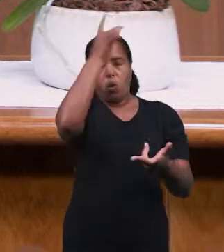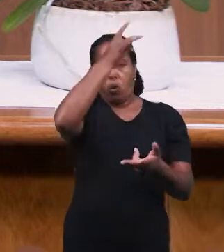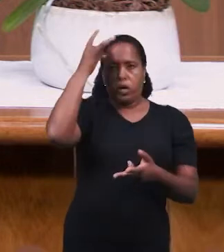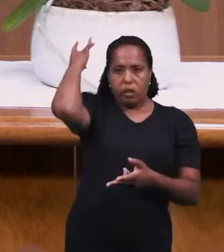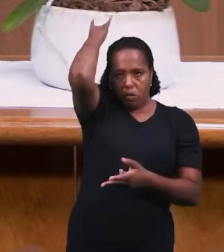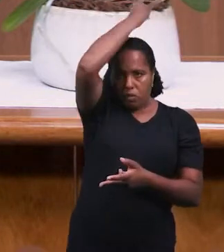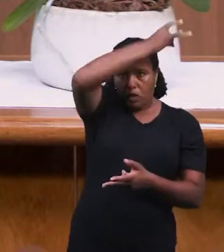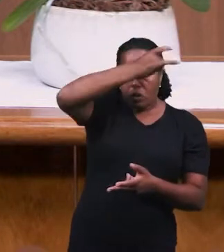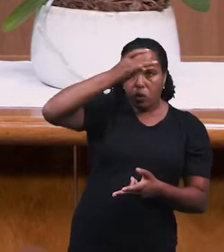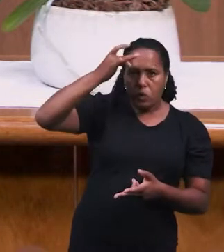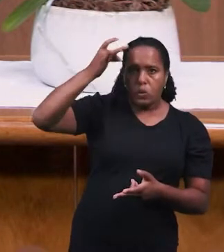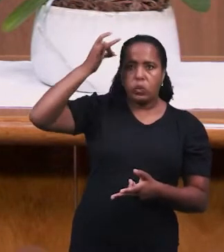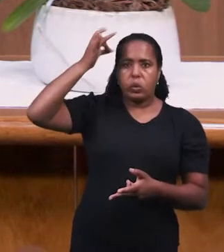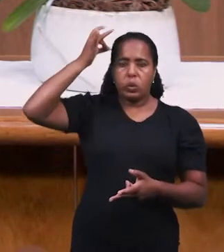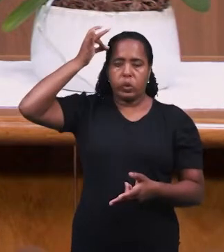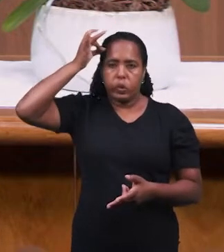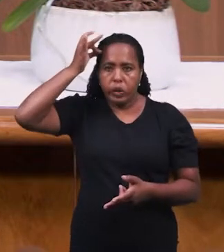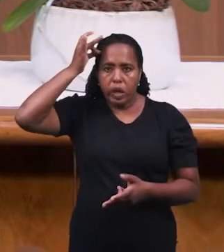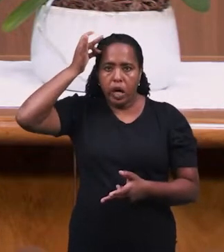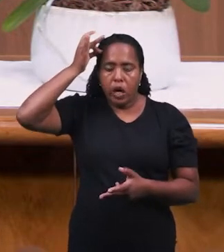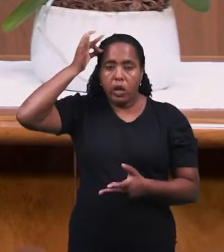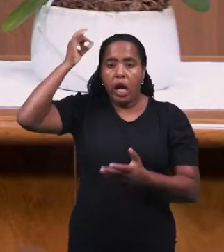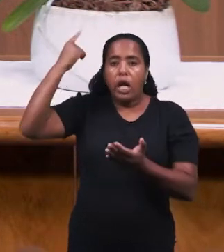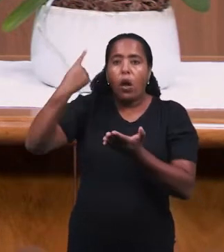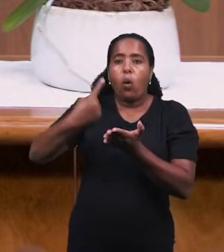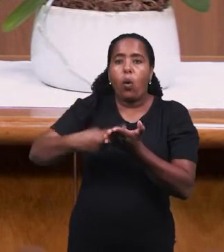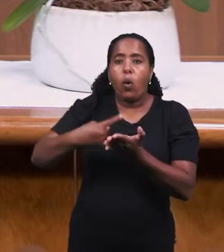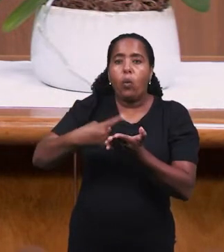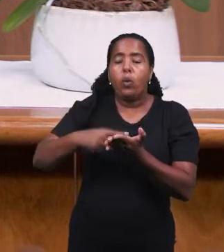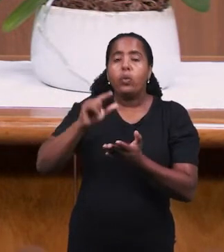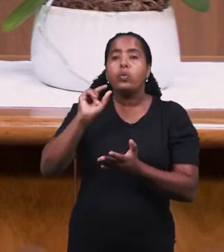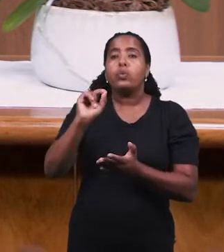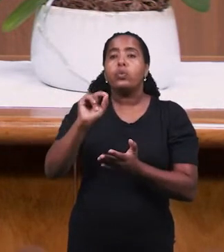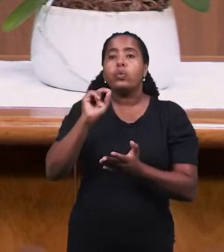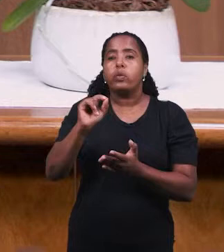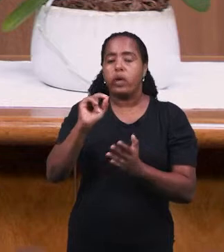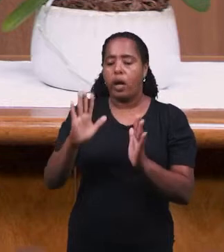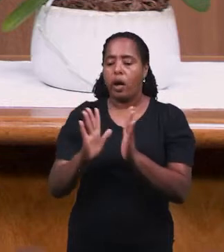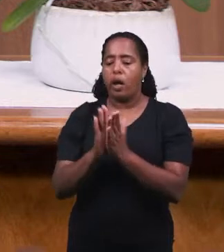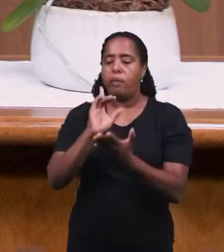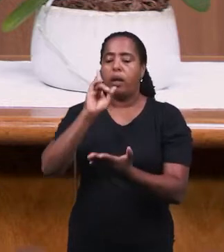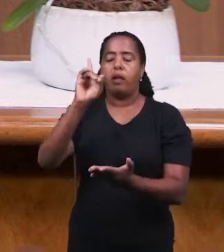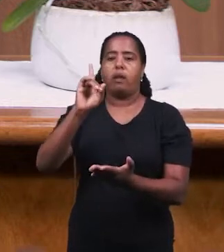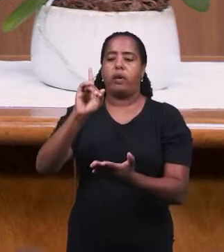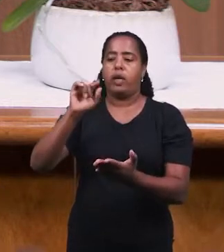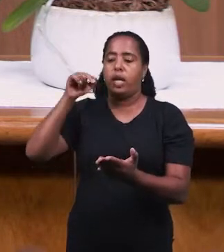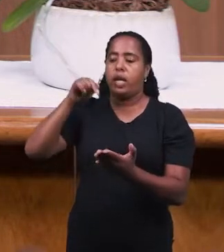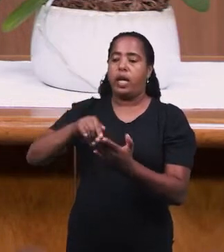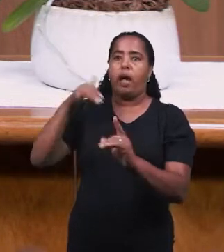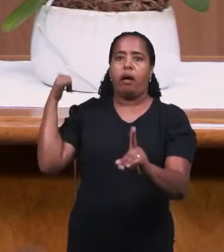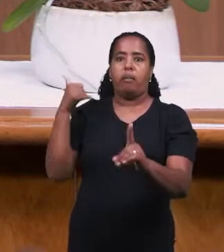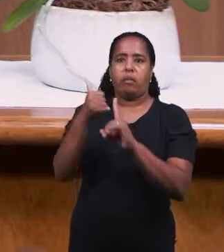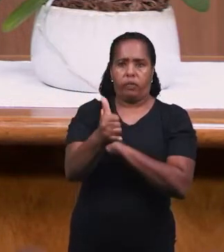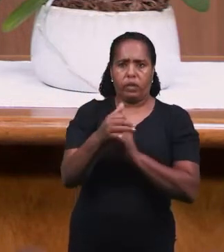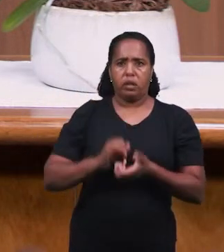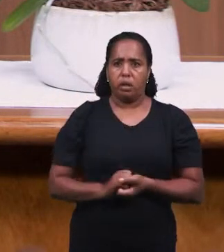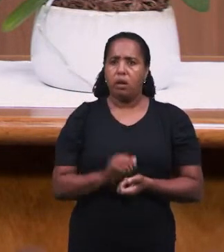L'œuvre, le Saint-Esprit a un compromis avec sa parole, ce qui est prophétique. Donc un